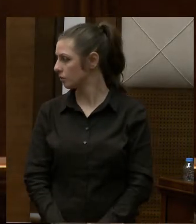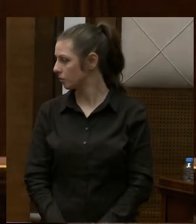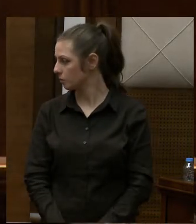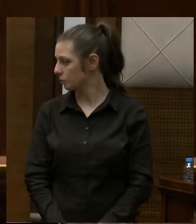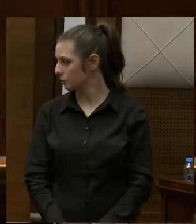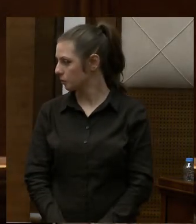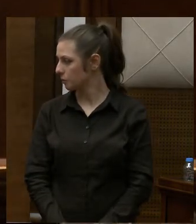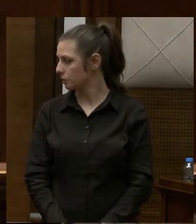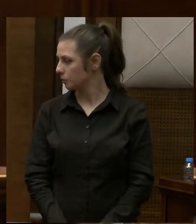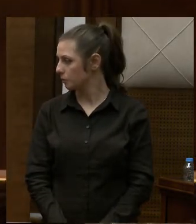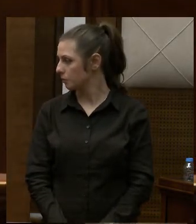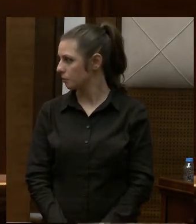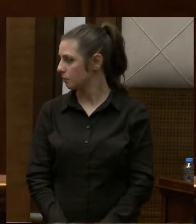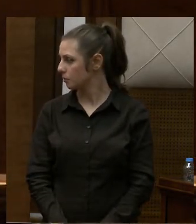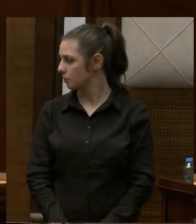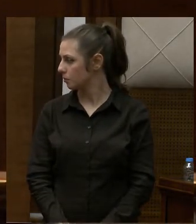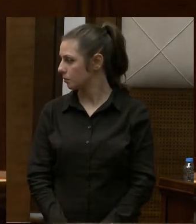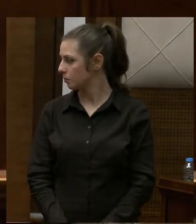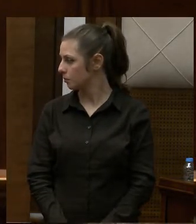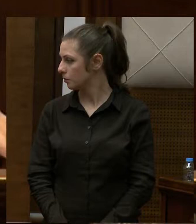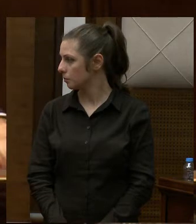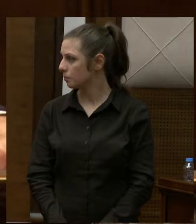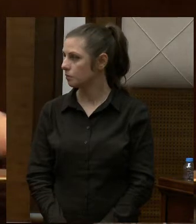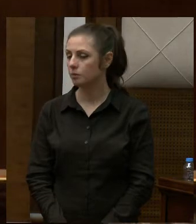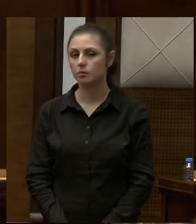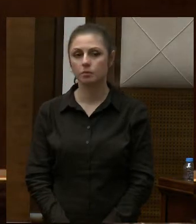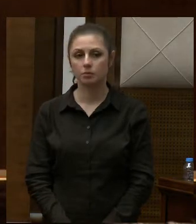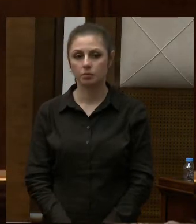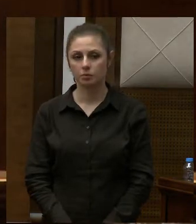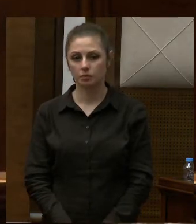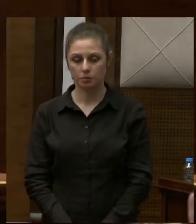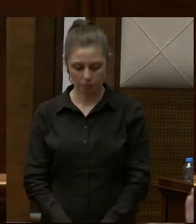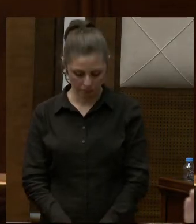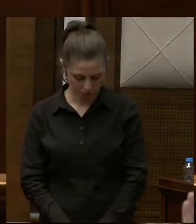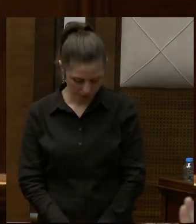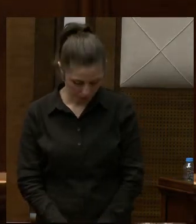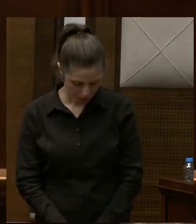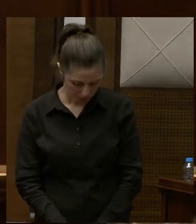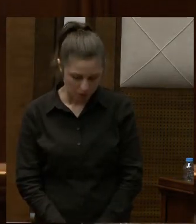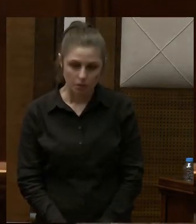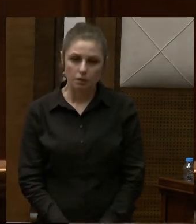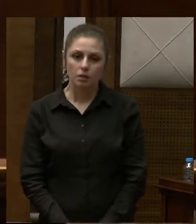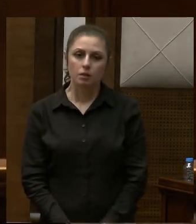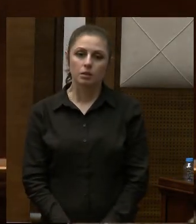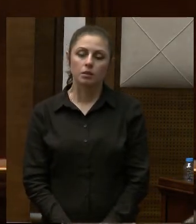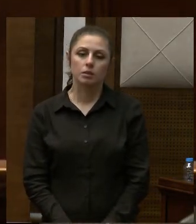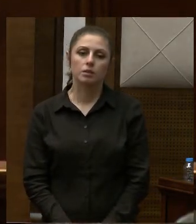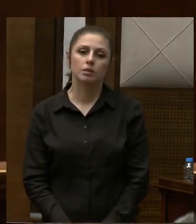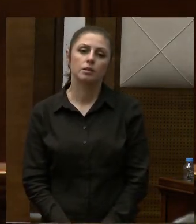Devam edin. Bunu oylamadık başkanım. Ya, oylamadık değil mi? Kısa olur değil mi? Buyurun.